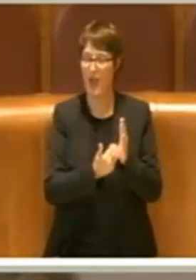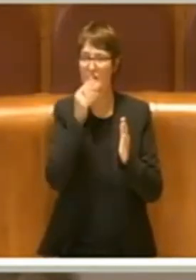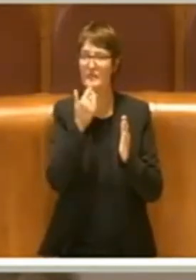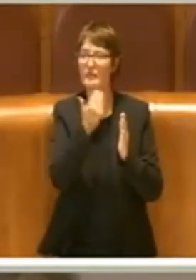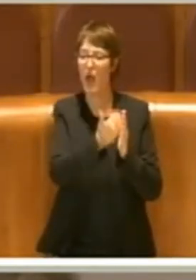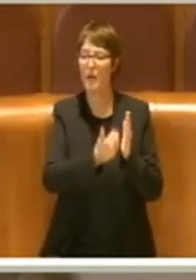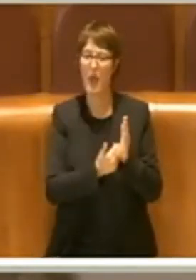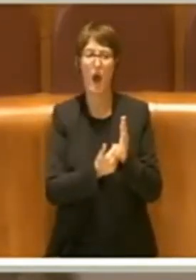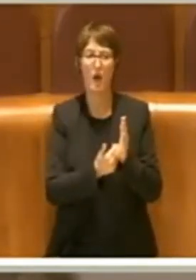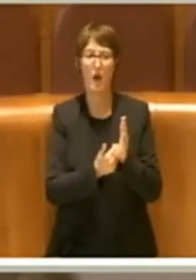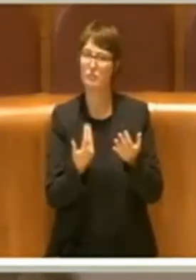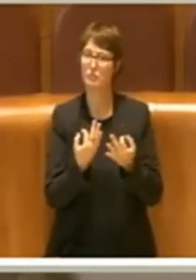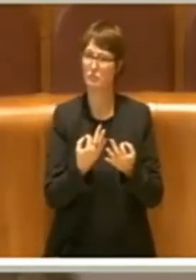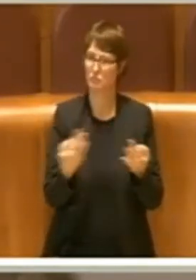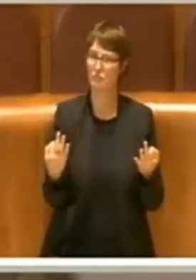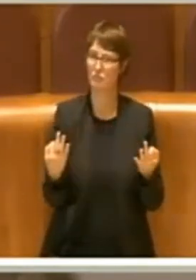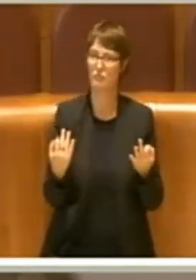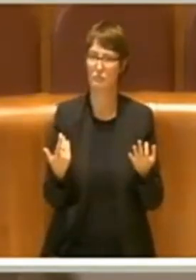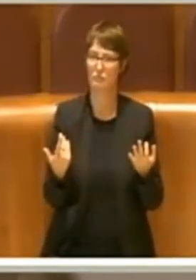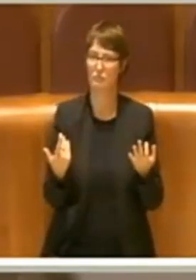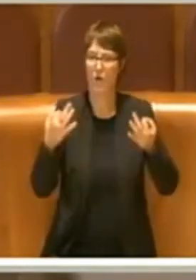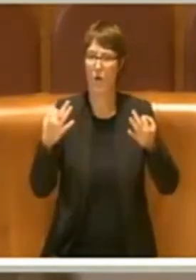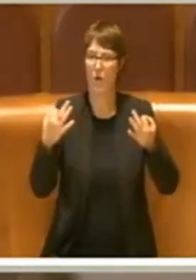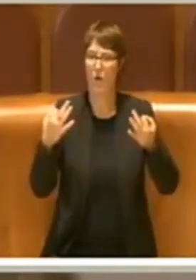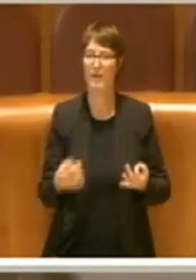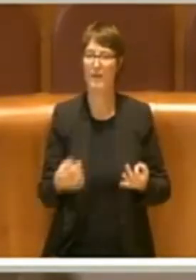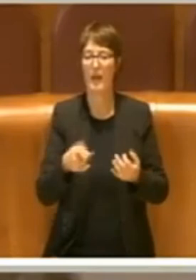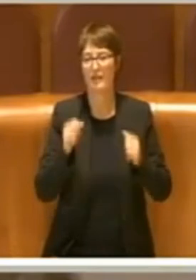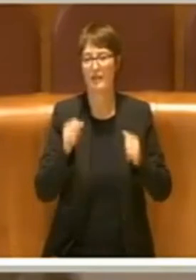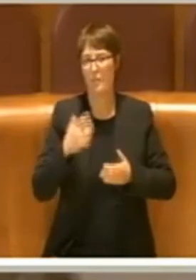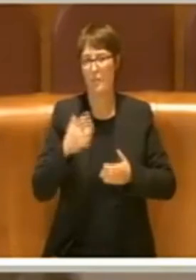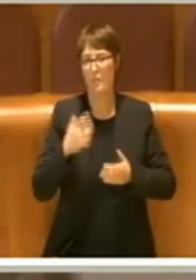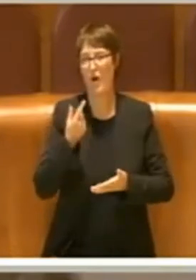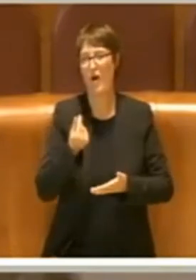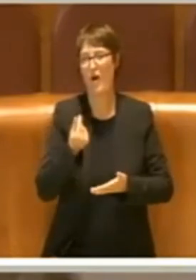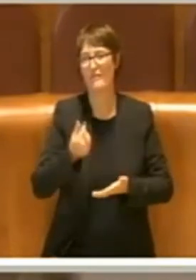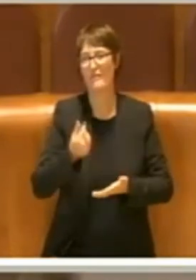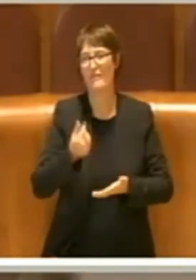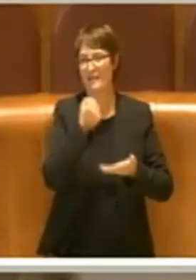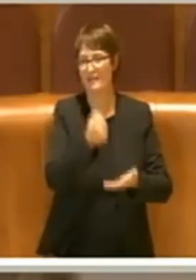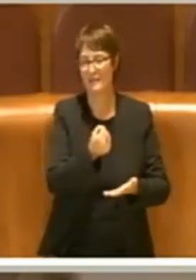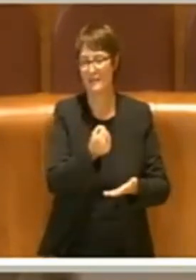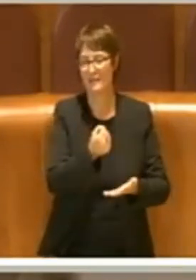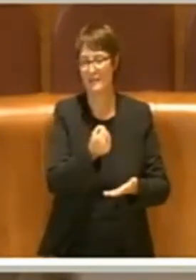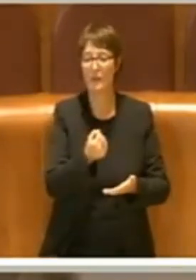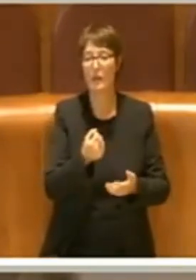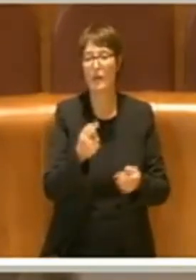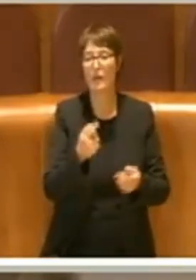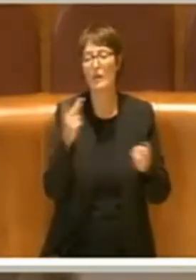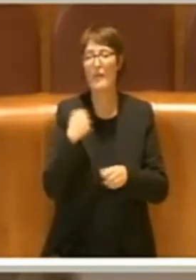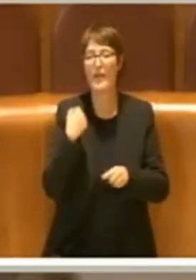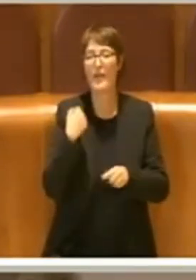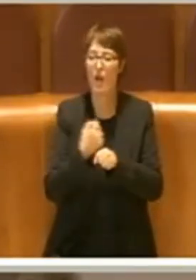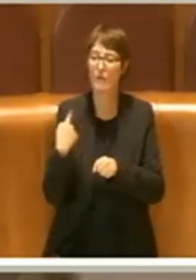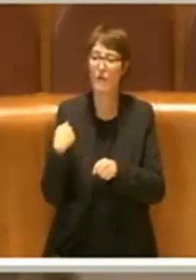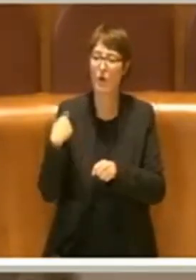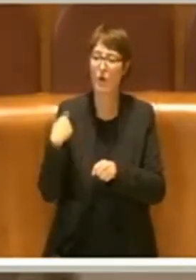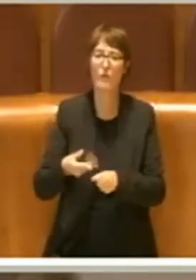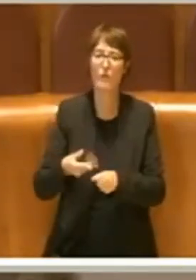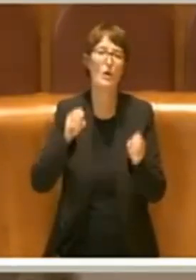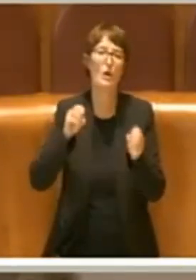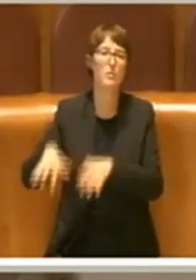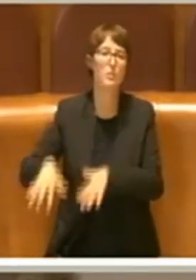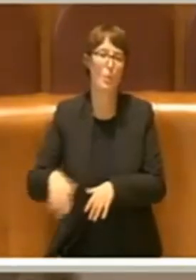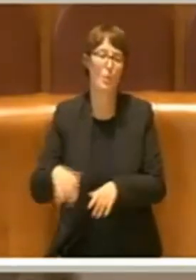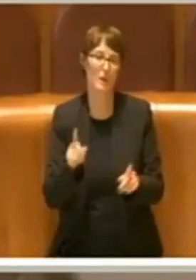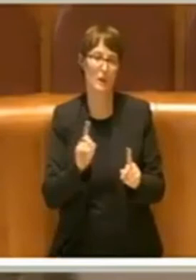finanziabile da subito. Quindi non mi sento di buttare tutto il lavoro che abbiamo fatto fino ad oggi, assolutamente no, sicuramente questo lavoro